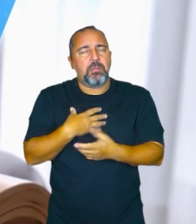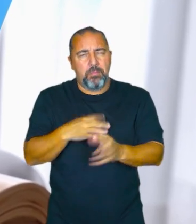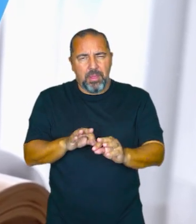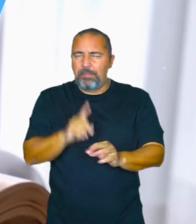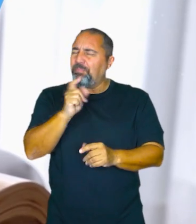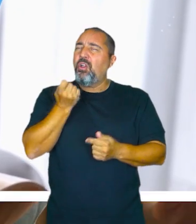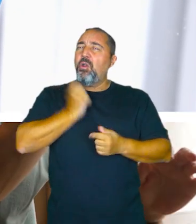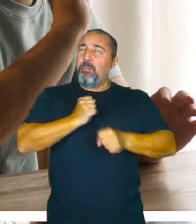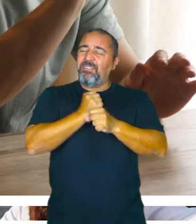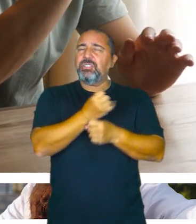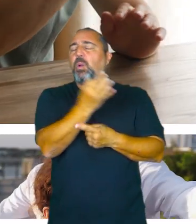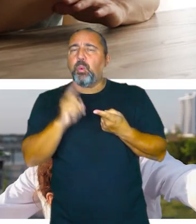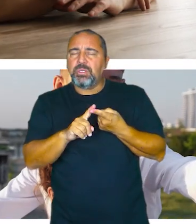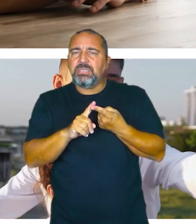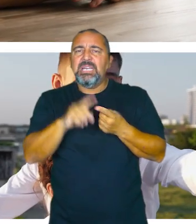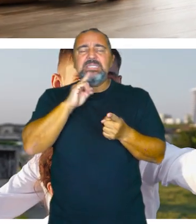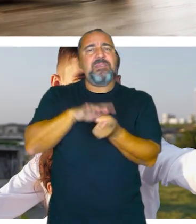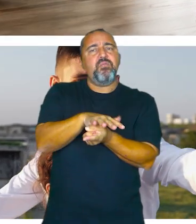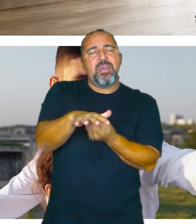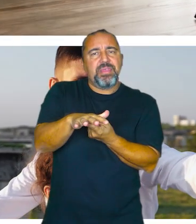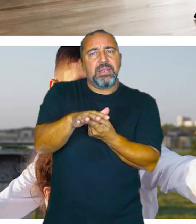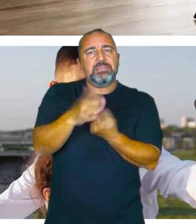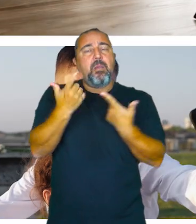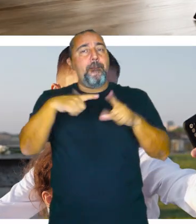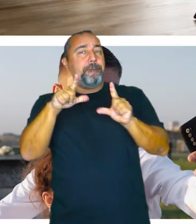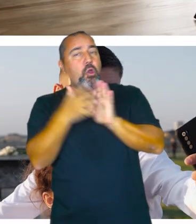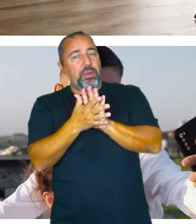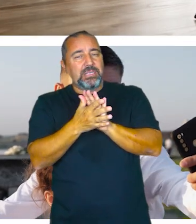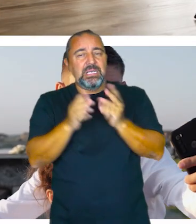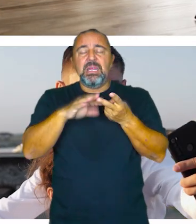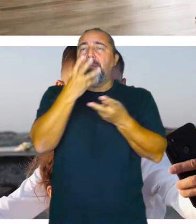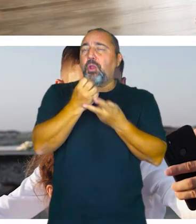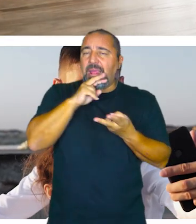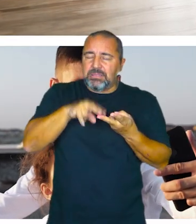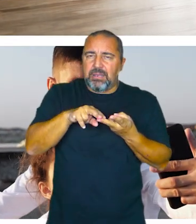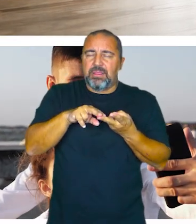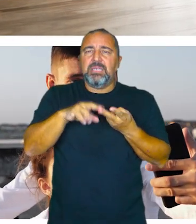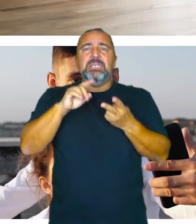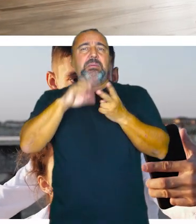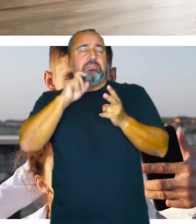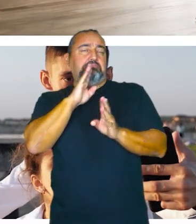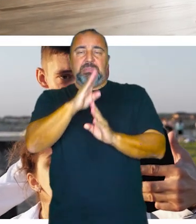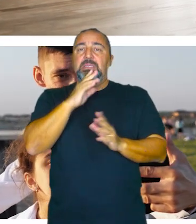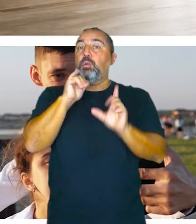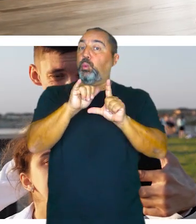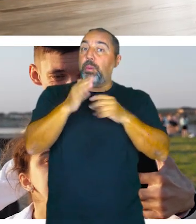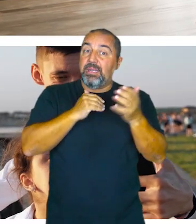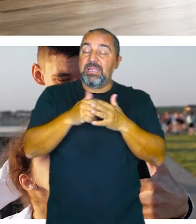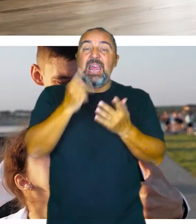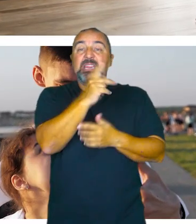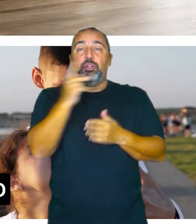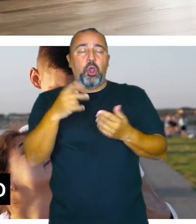daitezke. Lanbide horietako batzuk dira, influencer, blogger, podcaster, streamer, youtuber,